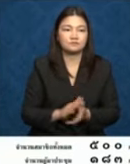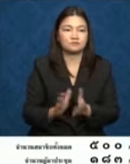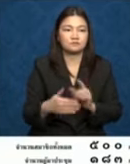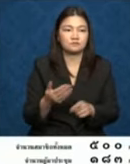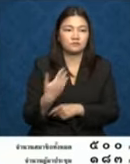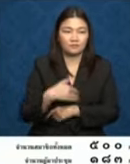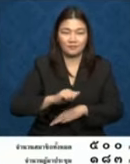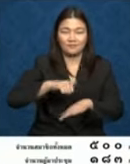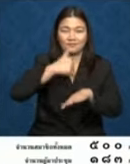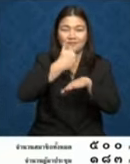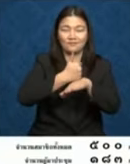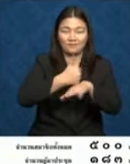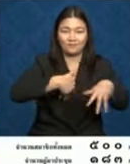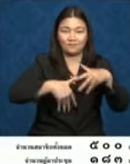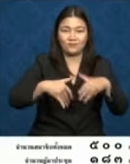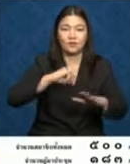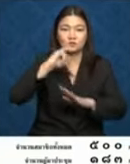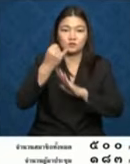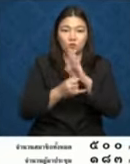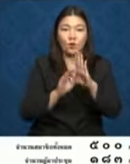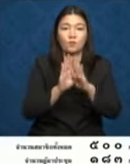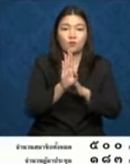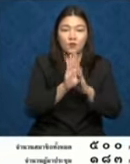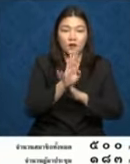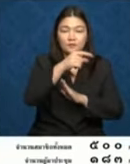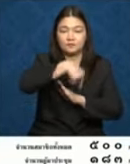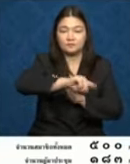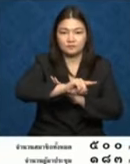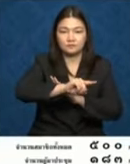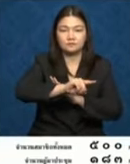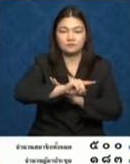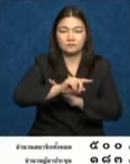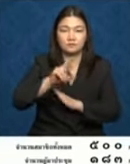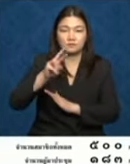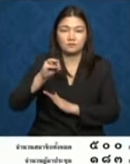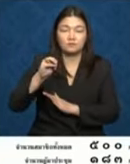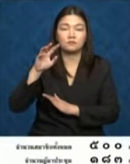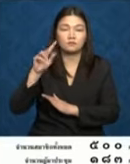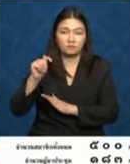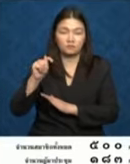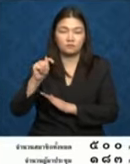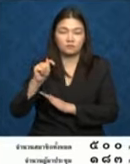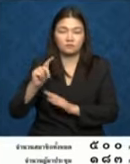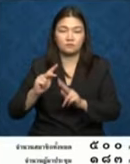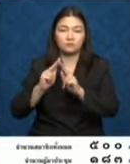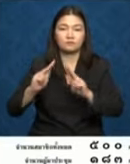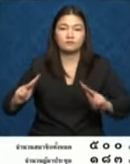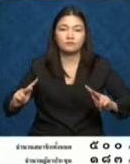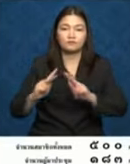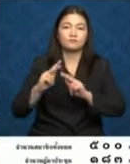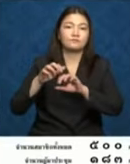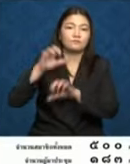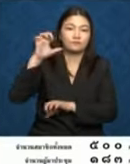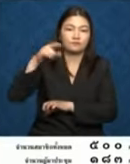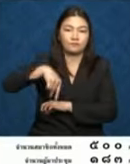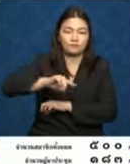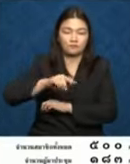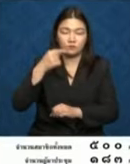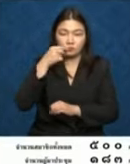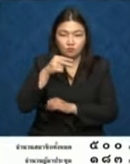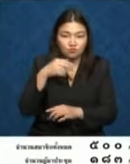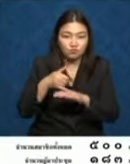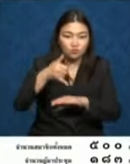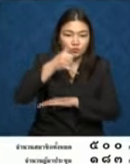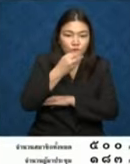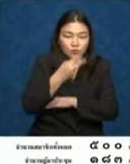งครับผู้ใหญ่บ้านที่จังหวัดบุรีรัมย์ครับหลังจากที่ท่านรัฐมนตรีกระทรวงมหาดไทยลงพื้นที่นะครับเรื่องปราบปรามยาเสพติดก็บ